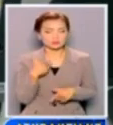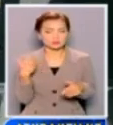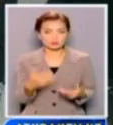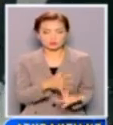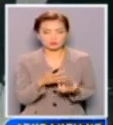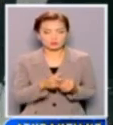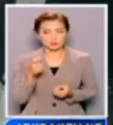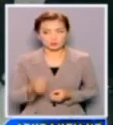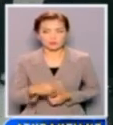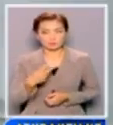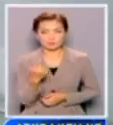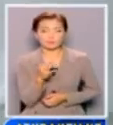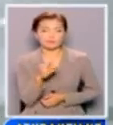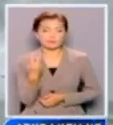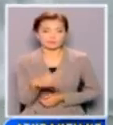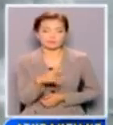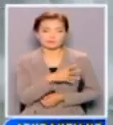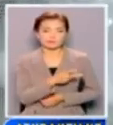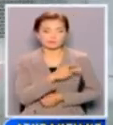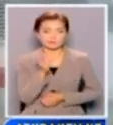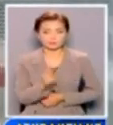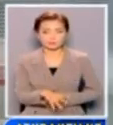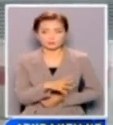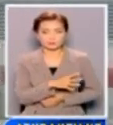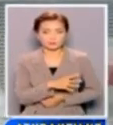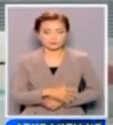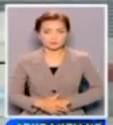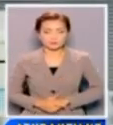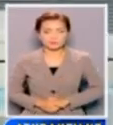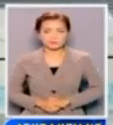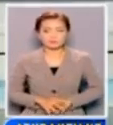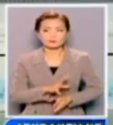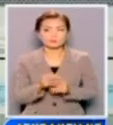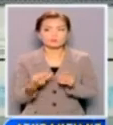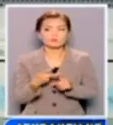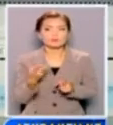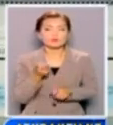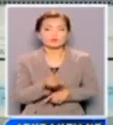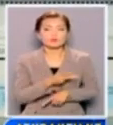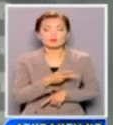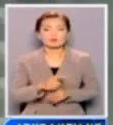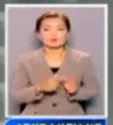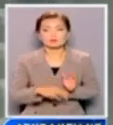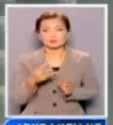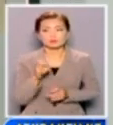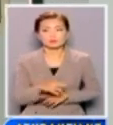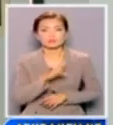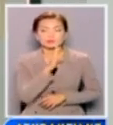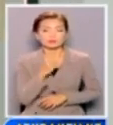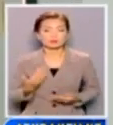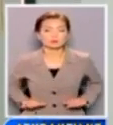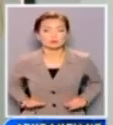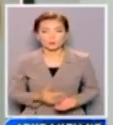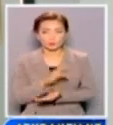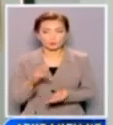пациентку. Однако в 21:30 была констатирована биологическая смерть. Вторая скончавшаяся 73-летняя жительница